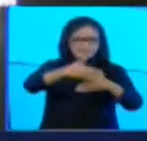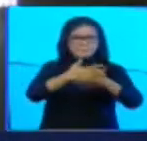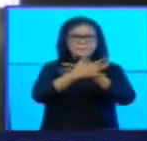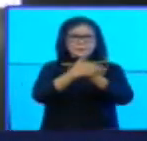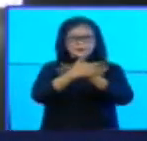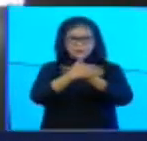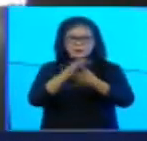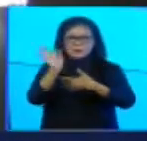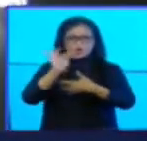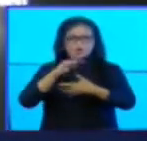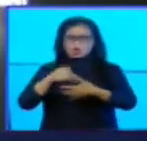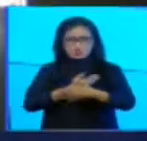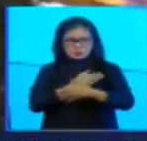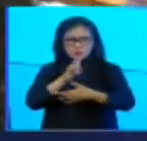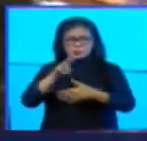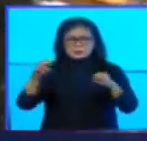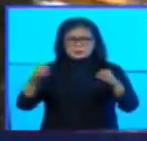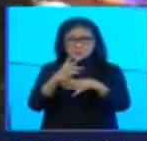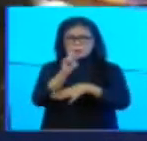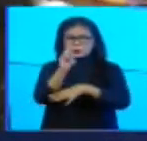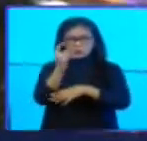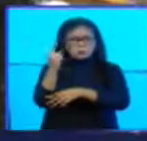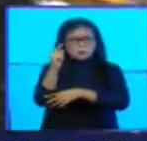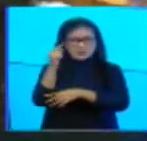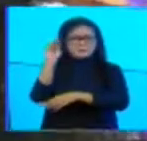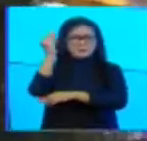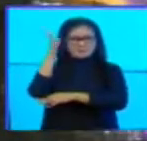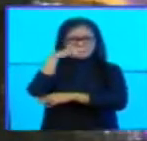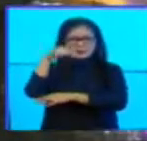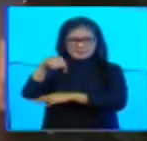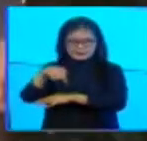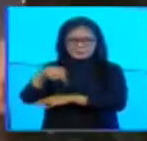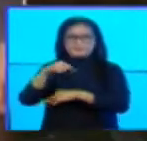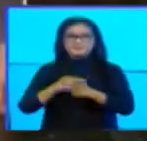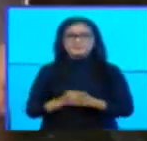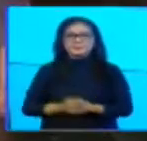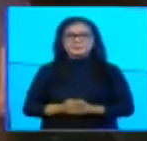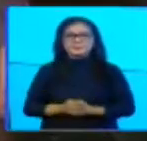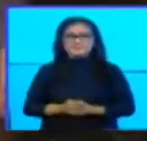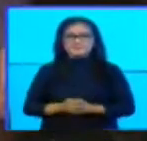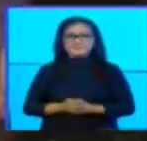ada korban jiwa dalam dua kecelakaan tunggal di Jakarta Kamis dinihari hai hai